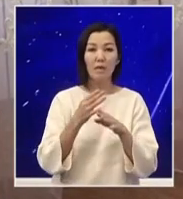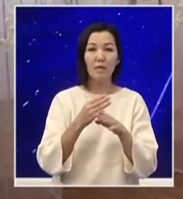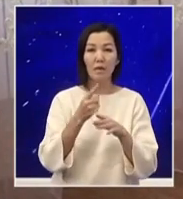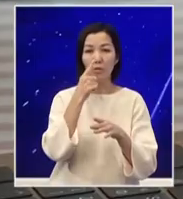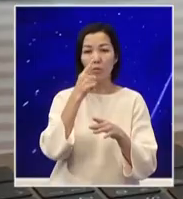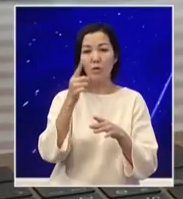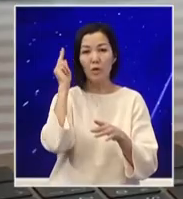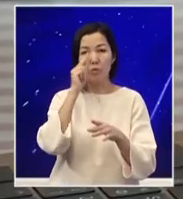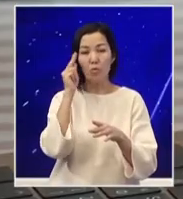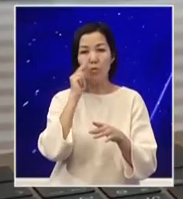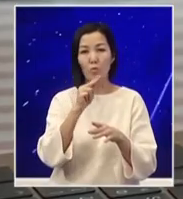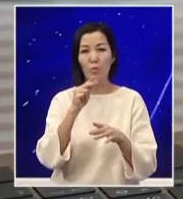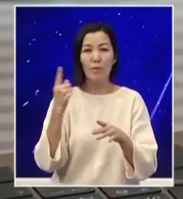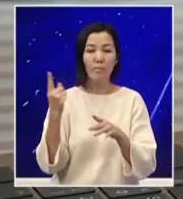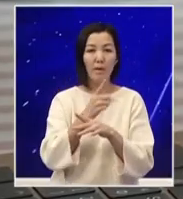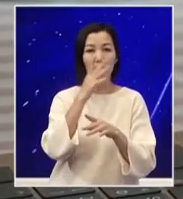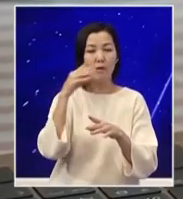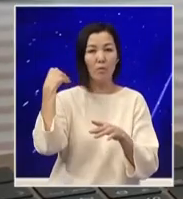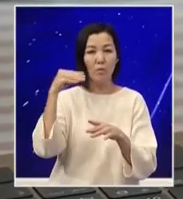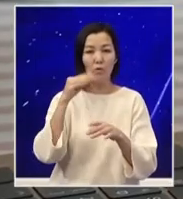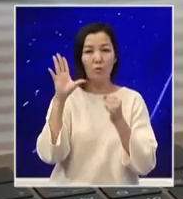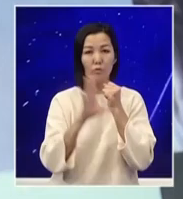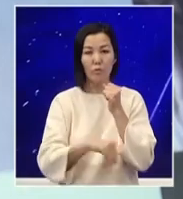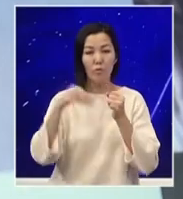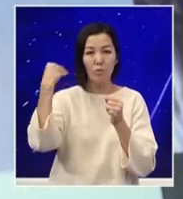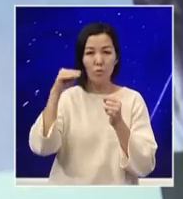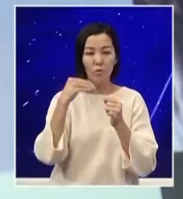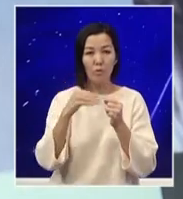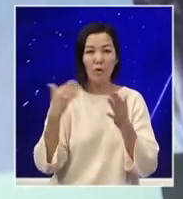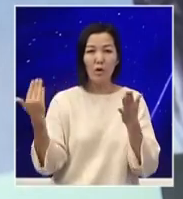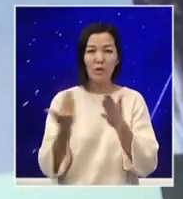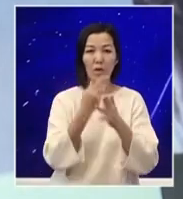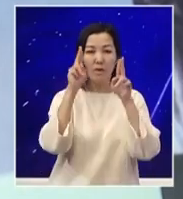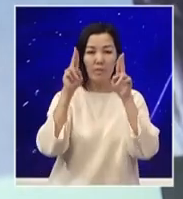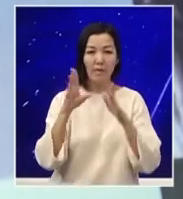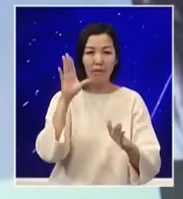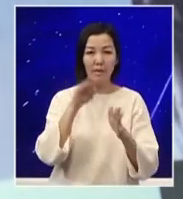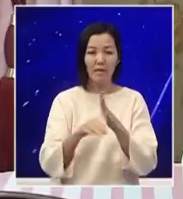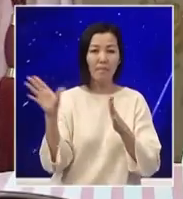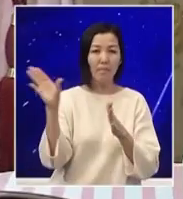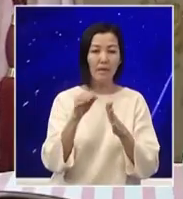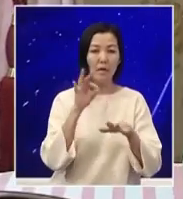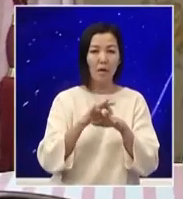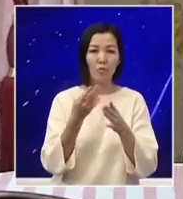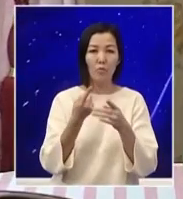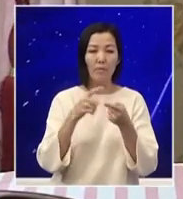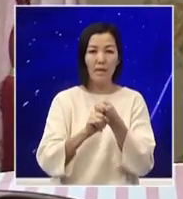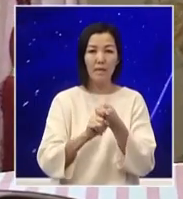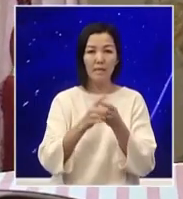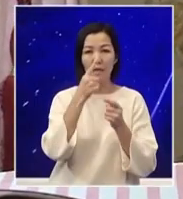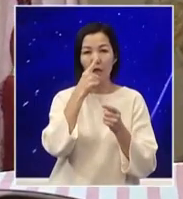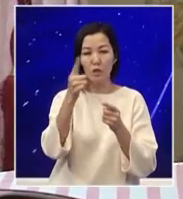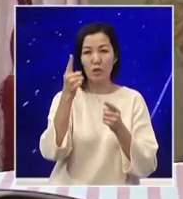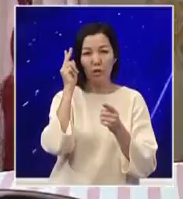соңғы қоңырау, онлайн алғашқы қоңырау. Бейтаныс бұл ұғымдар өмірімізге енді. Бәрі пандемияға байланысты. Оқыту қашықтан оқуға